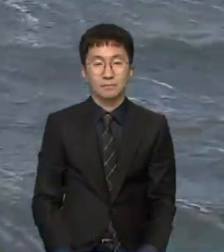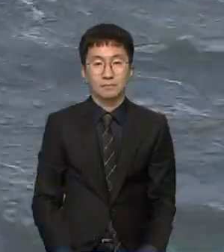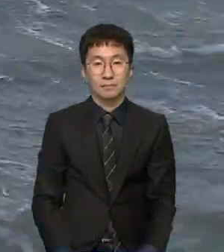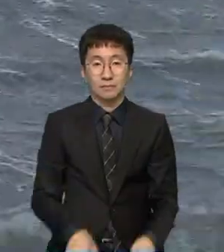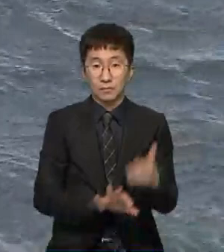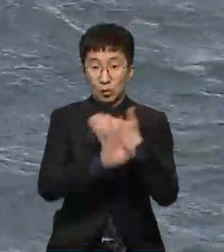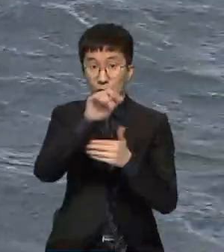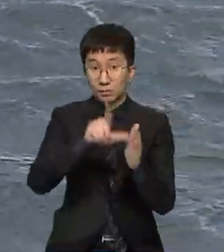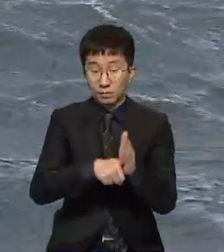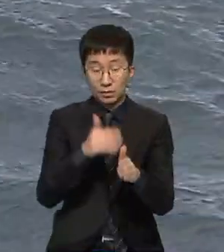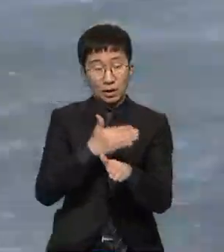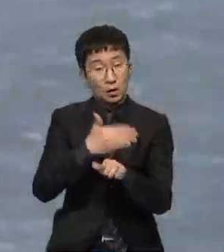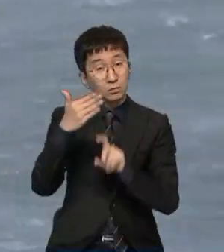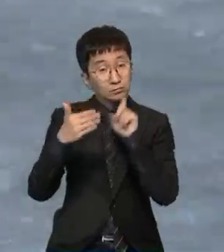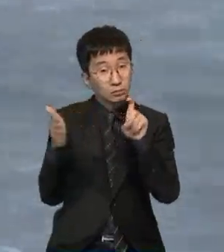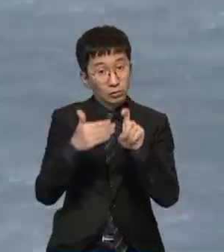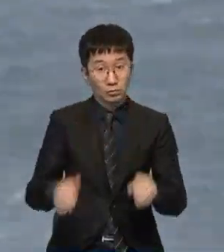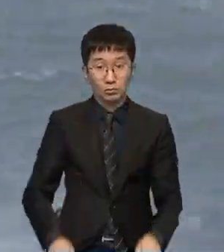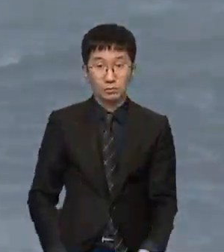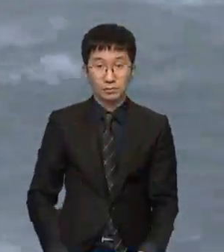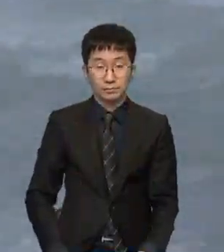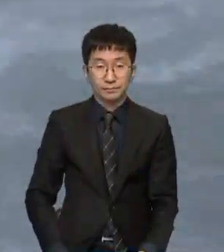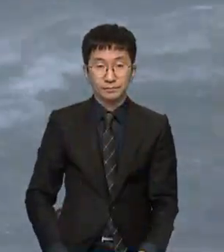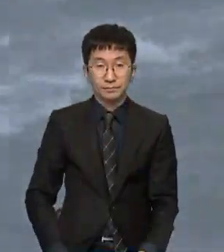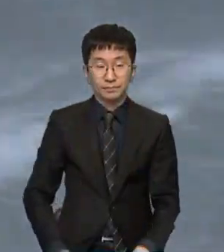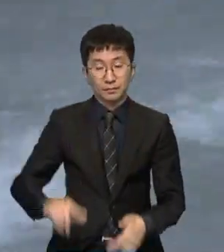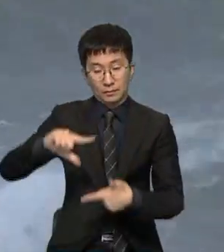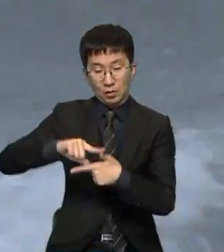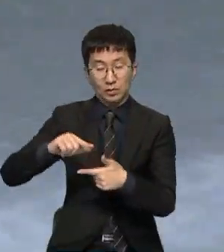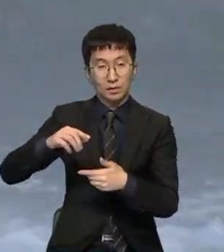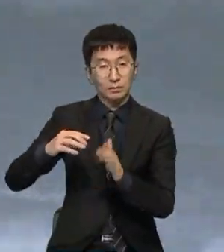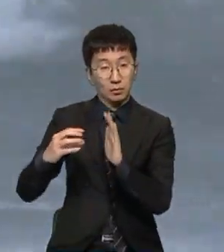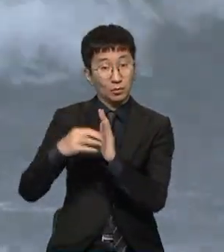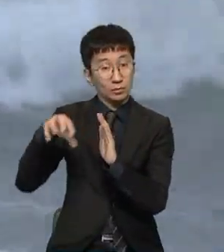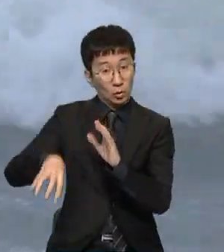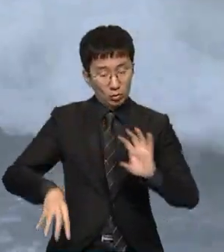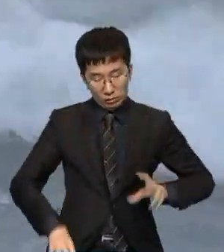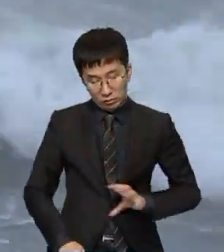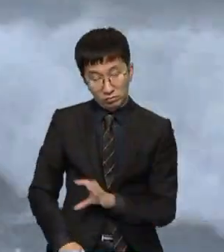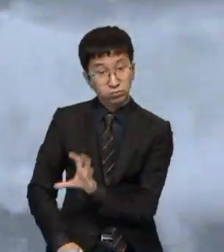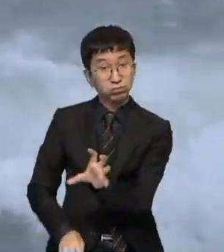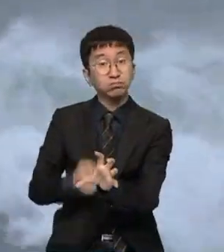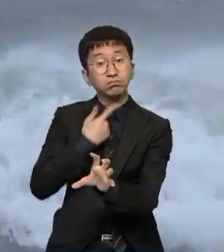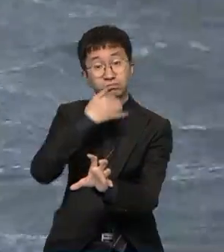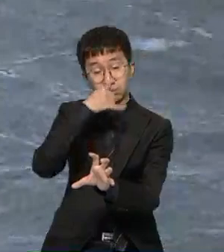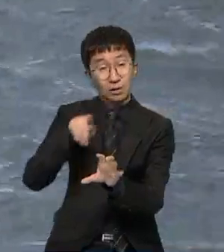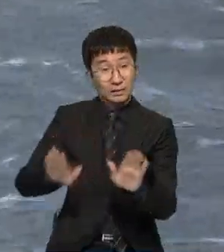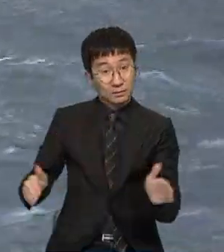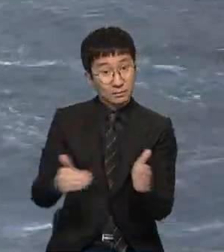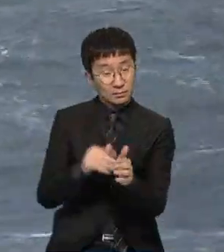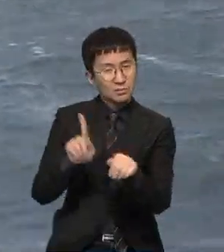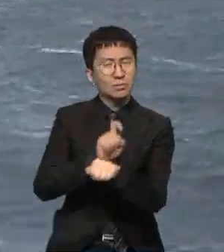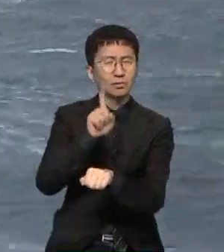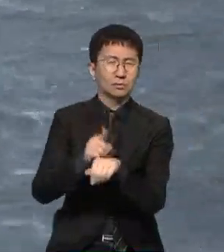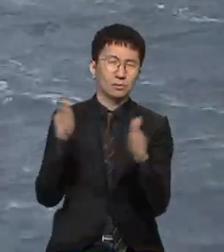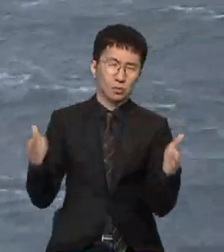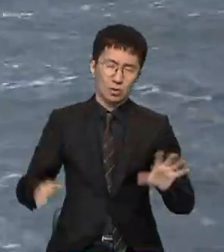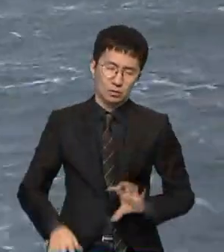오늘 오전 9시 10분 경남 거제에 상륙한 제6호 태풍 카누는 현재까지 11시간 가까이 머물고